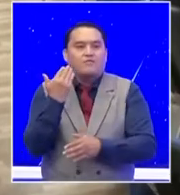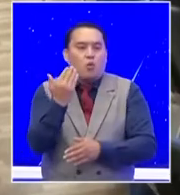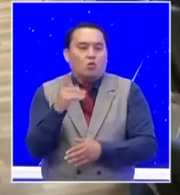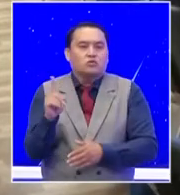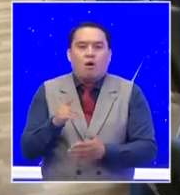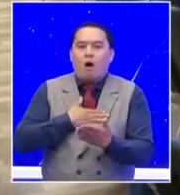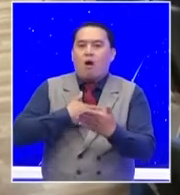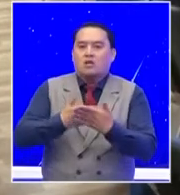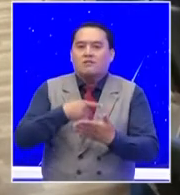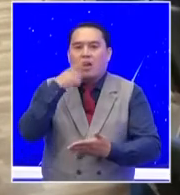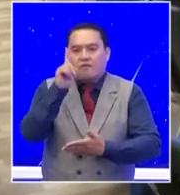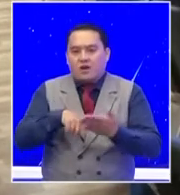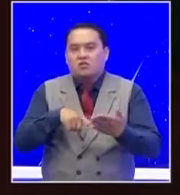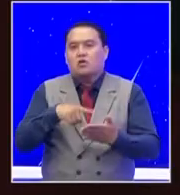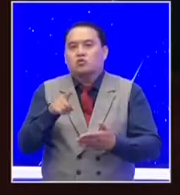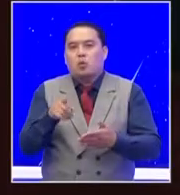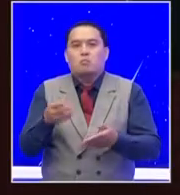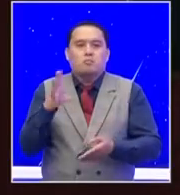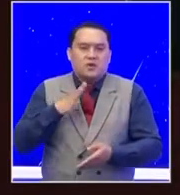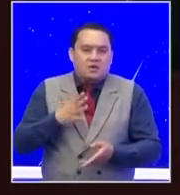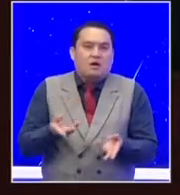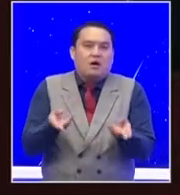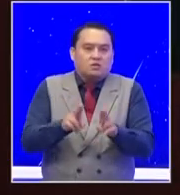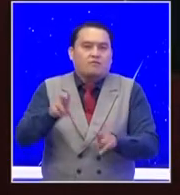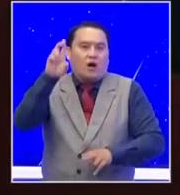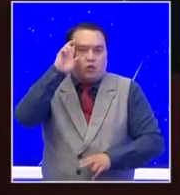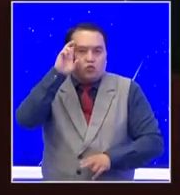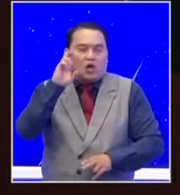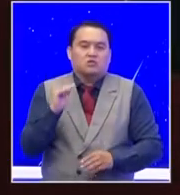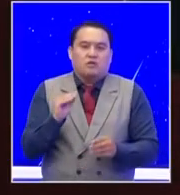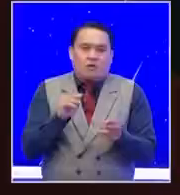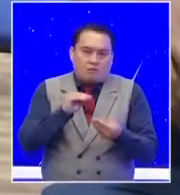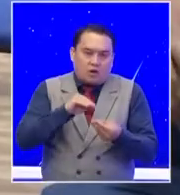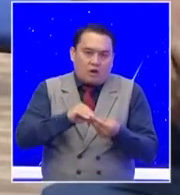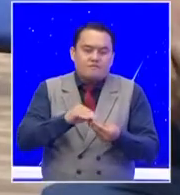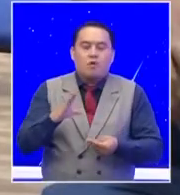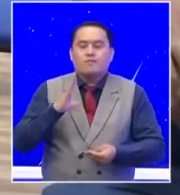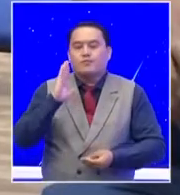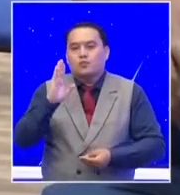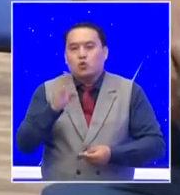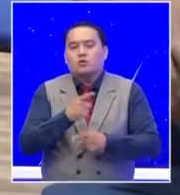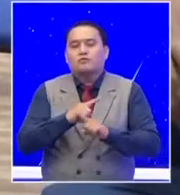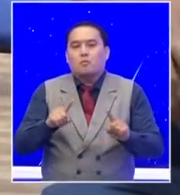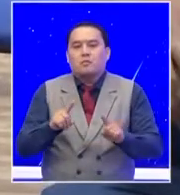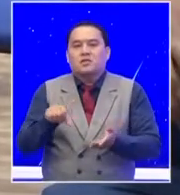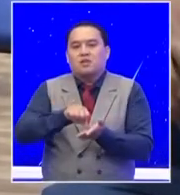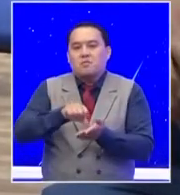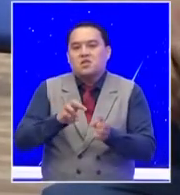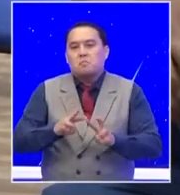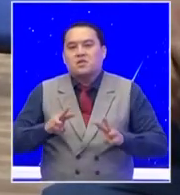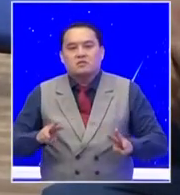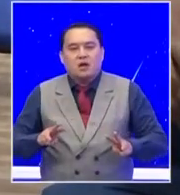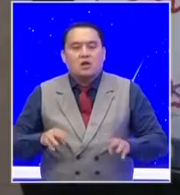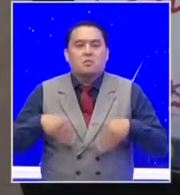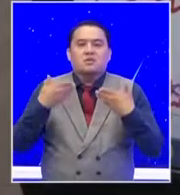заверили активистов в том, что земли были и остаются в собственности государства. В подтверждение своих разъяснений представители Министерства